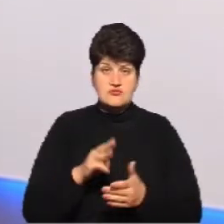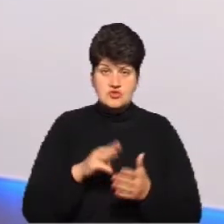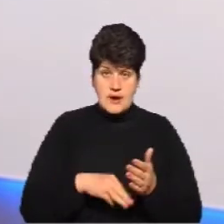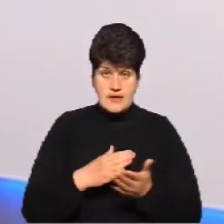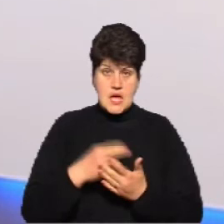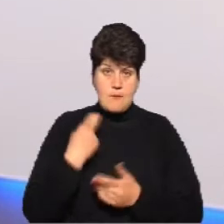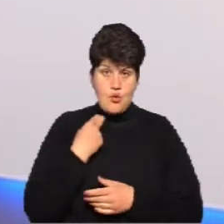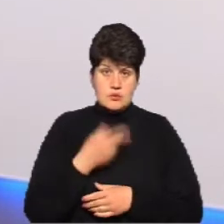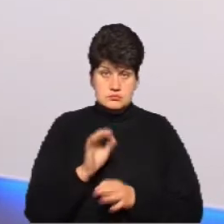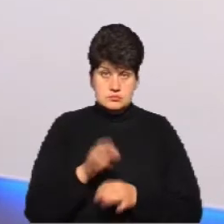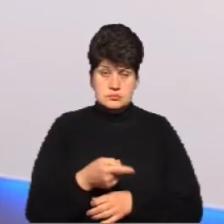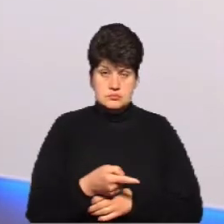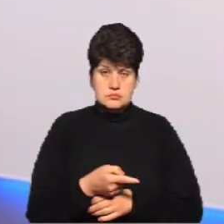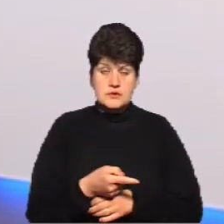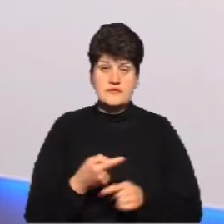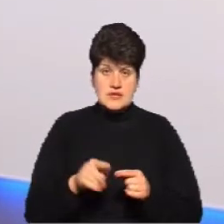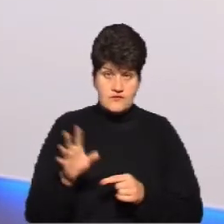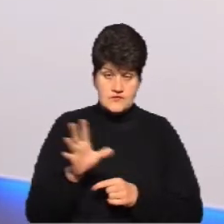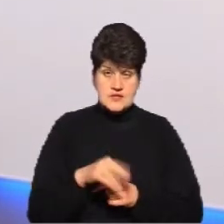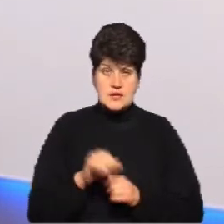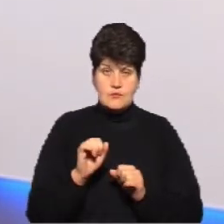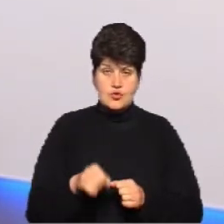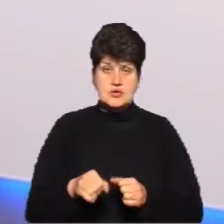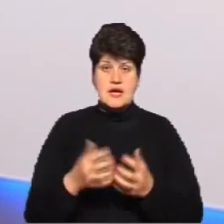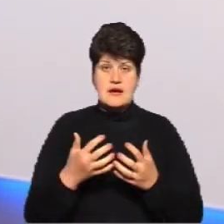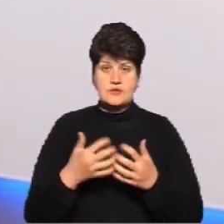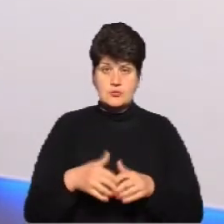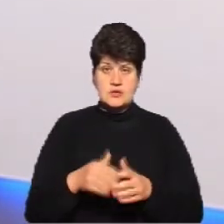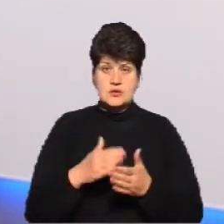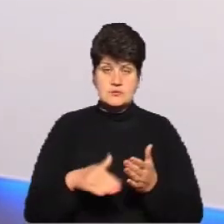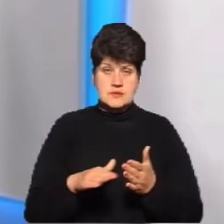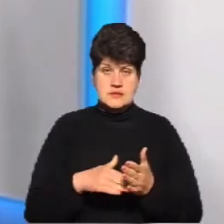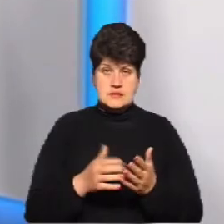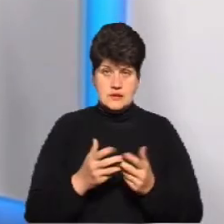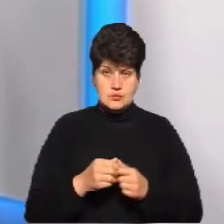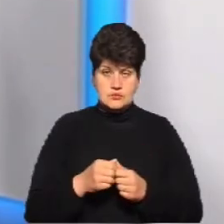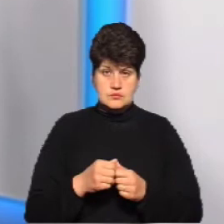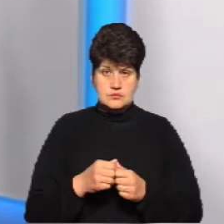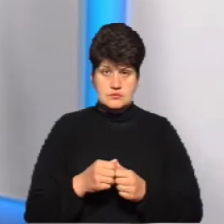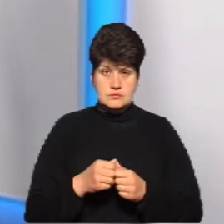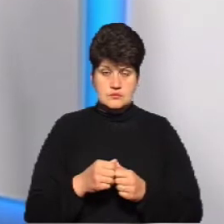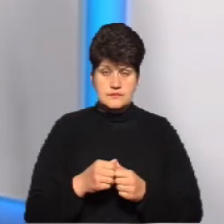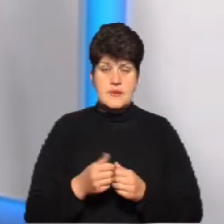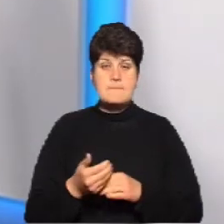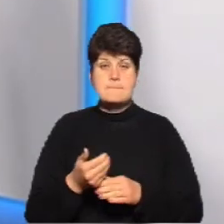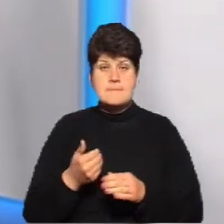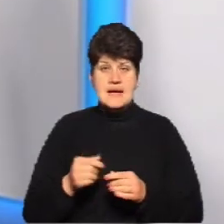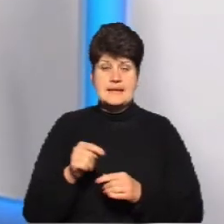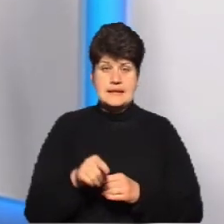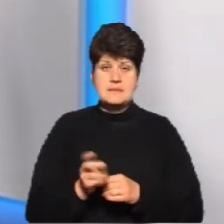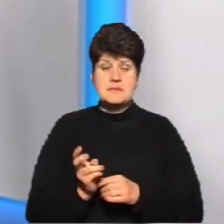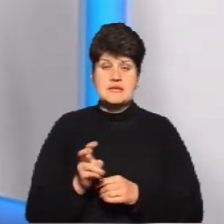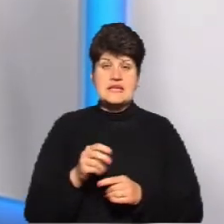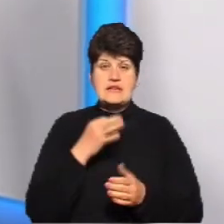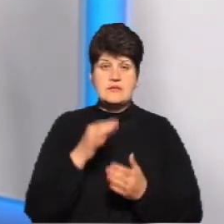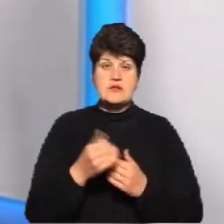людей, в цих категоріях, він може, цей борг, автоматично бути списаний з рахунку, правильно? Банківського. Перед тим, як перейти до відповіді на ваше запитання,